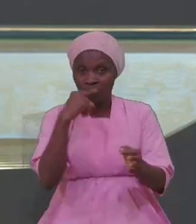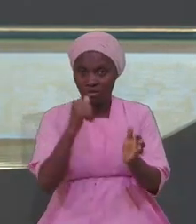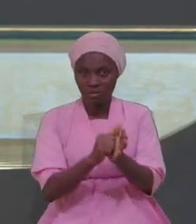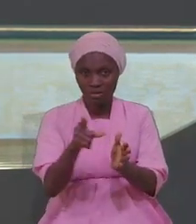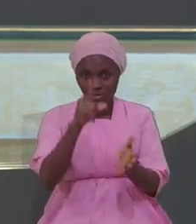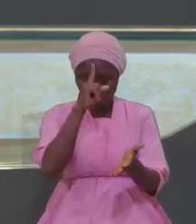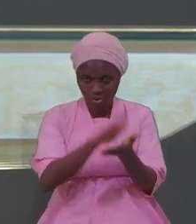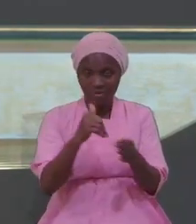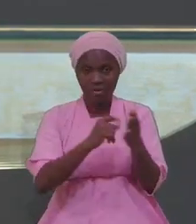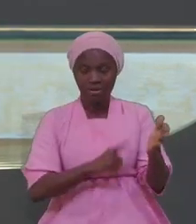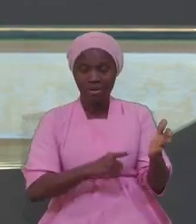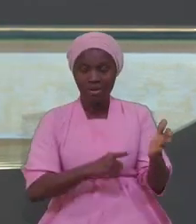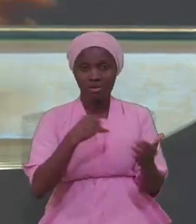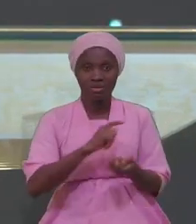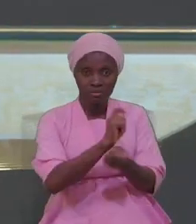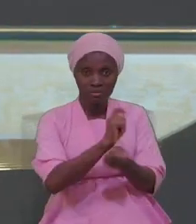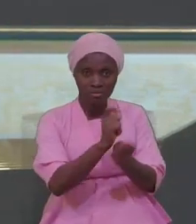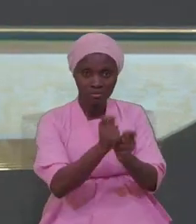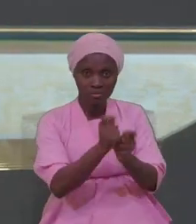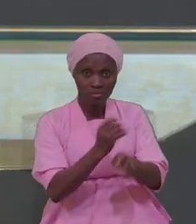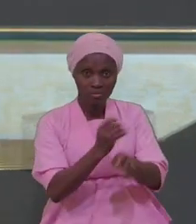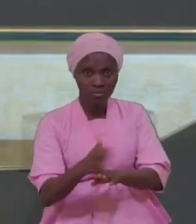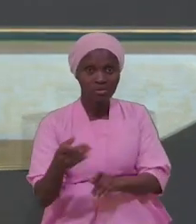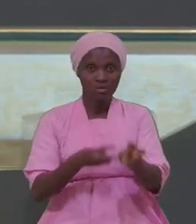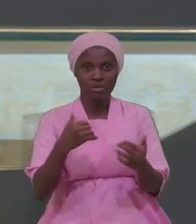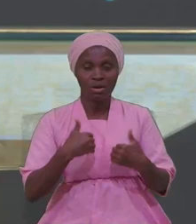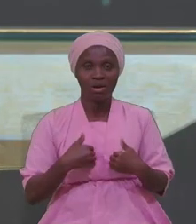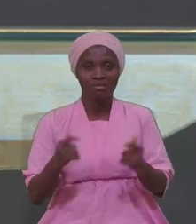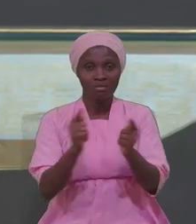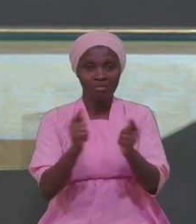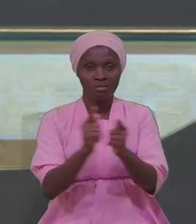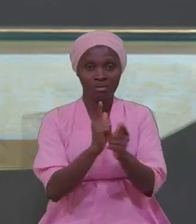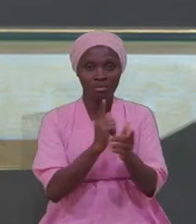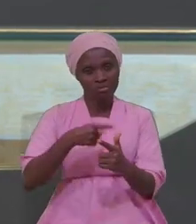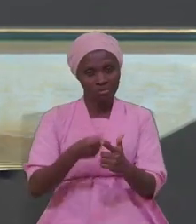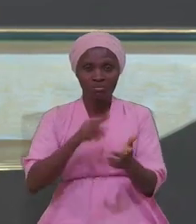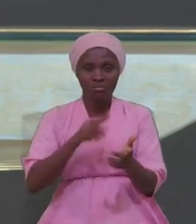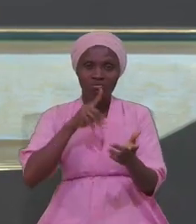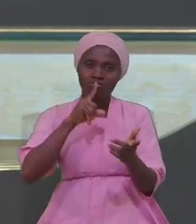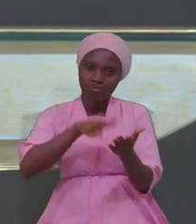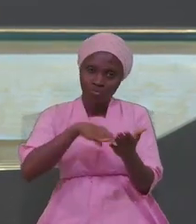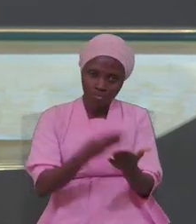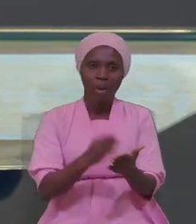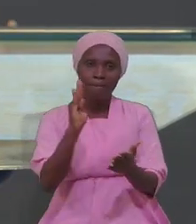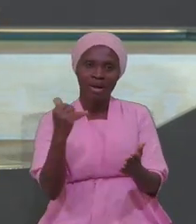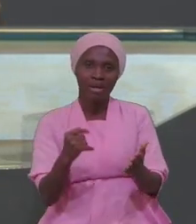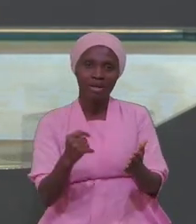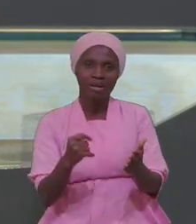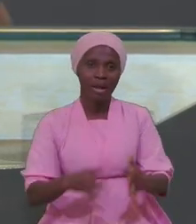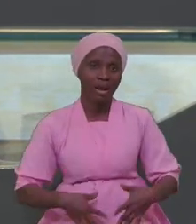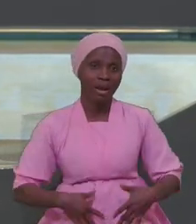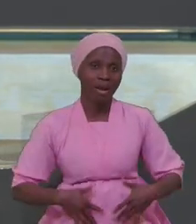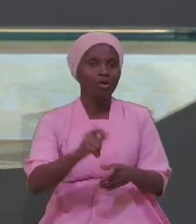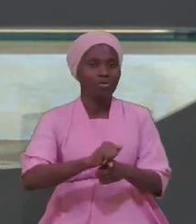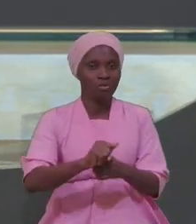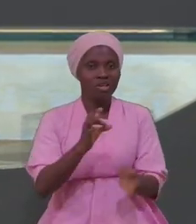détourné du monde et que tu t'es tourné vers le Seigneur, prouve-le par la vie que tu mènes. Si tu dis que